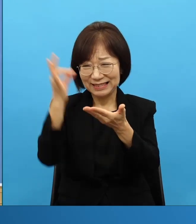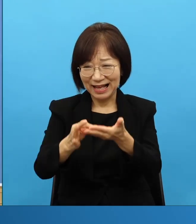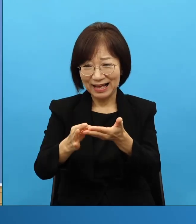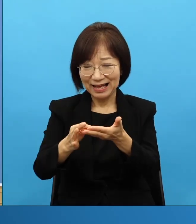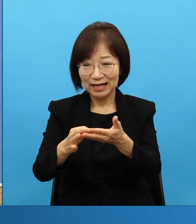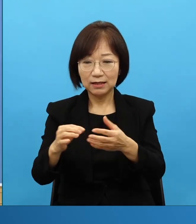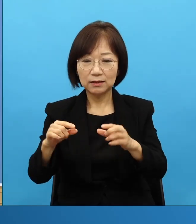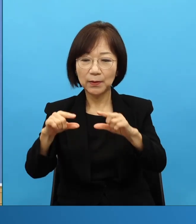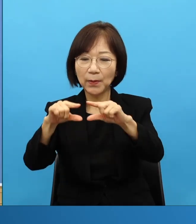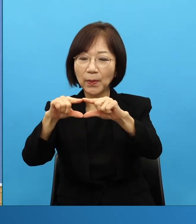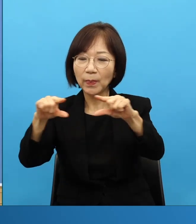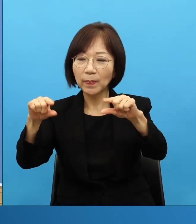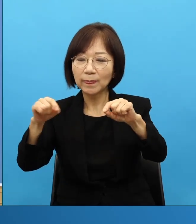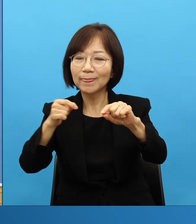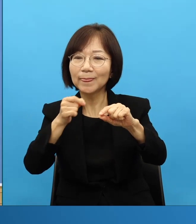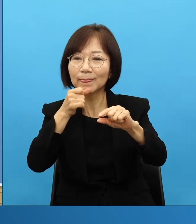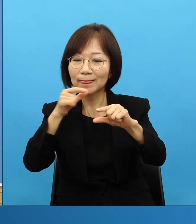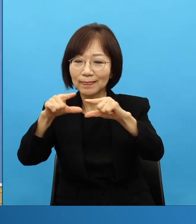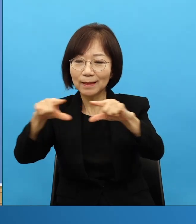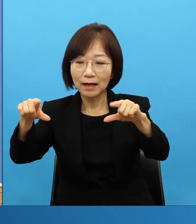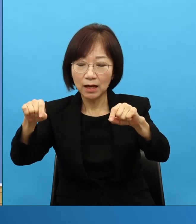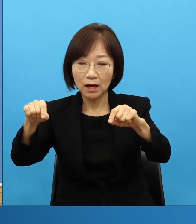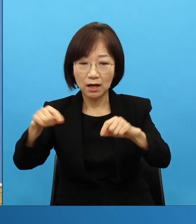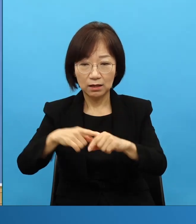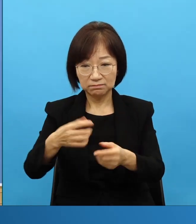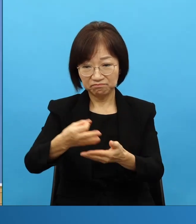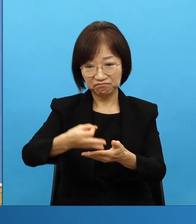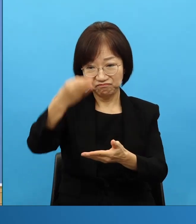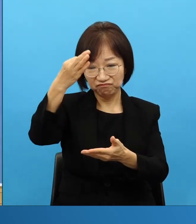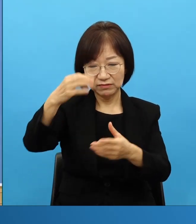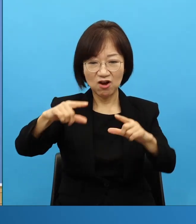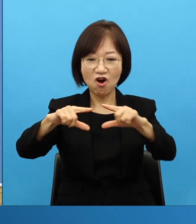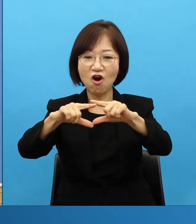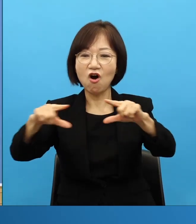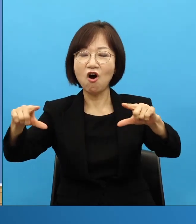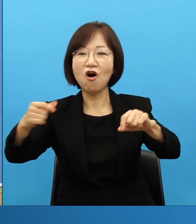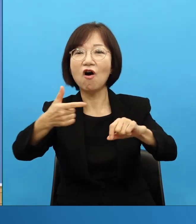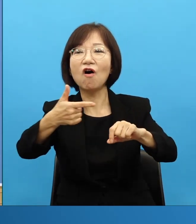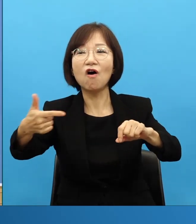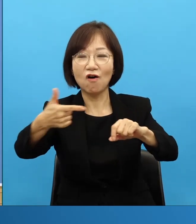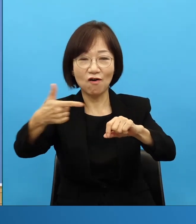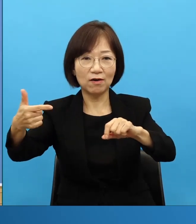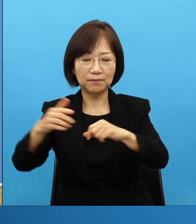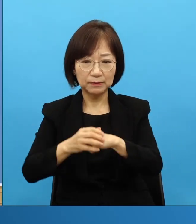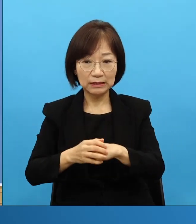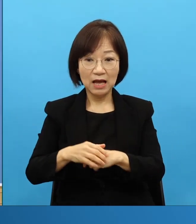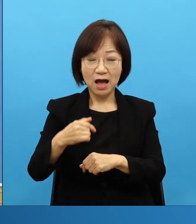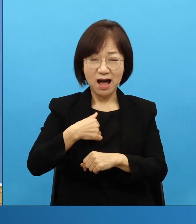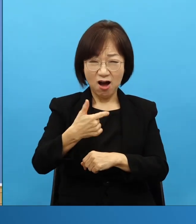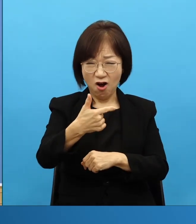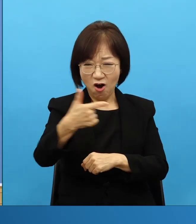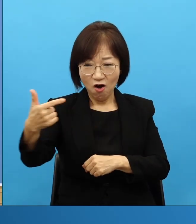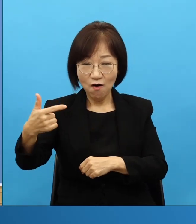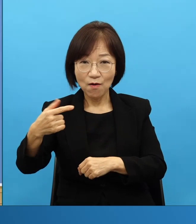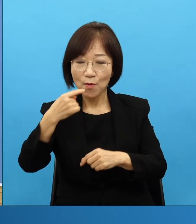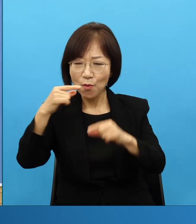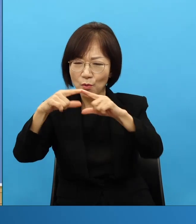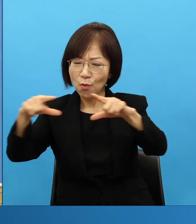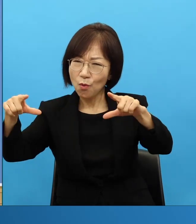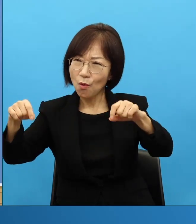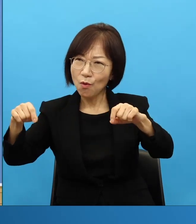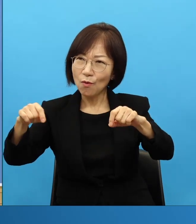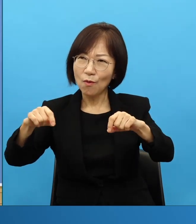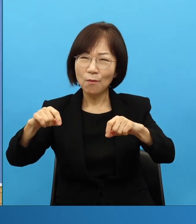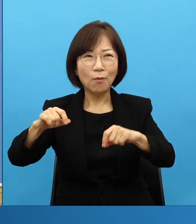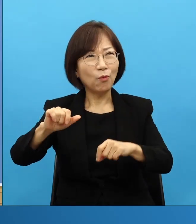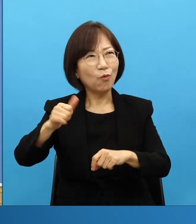low in money then or value, it'll be a smaller piece of bill. 정확하게는 모르겠는데 좌우지간 제일 큰 돈을 주었어요. And I'm not 50원인지 500인지 잘